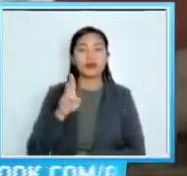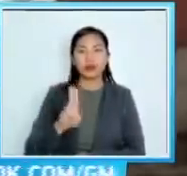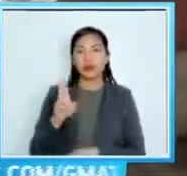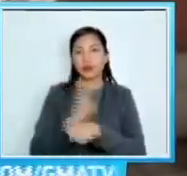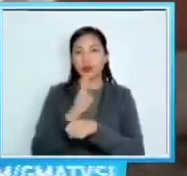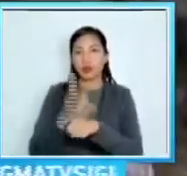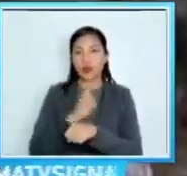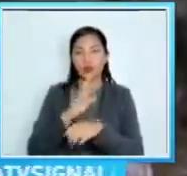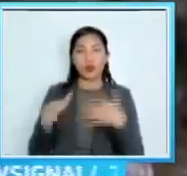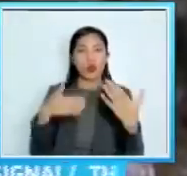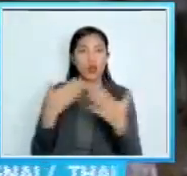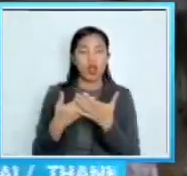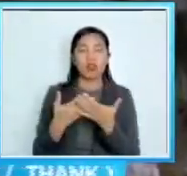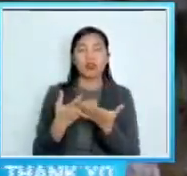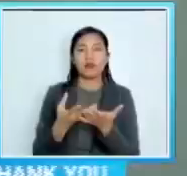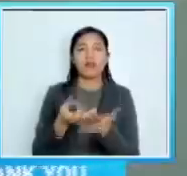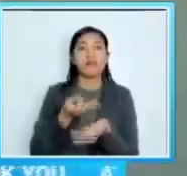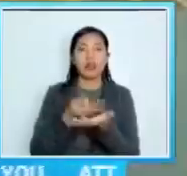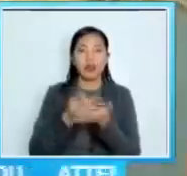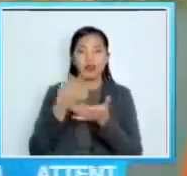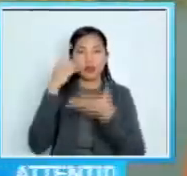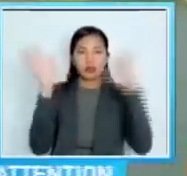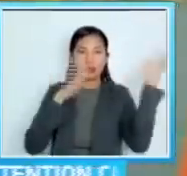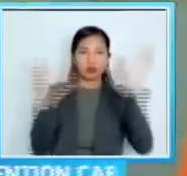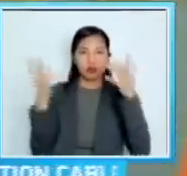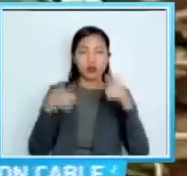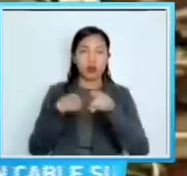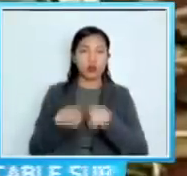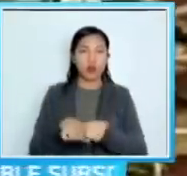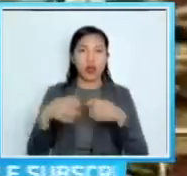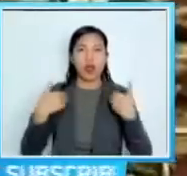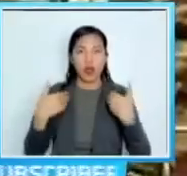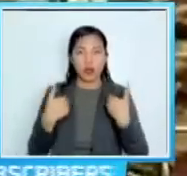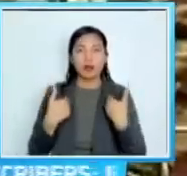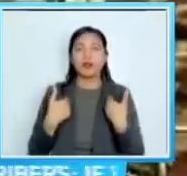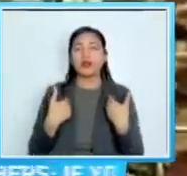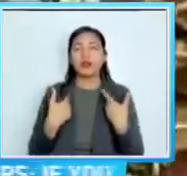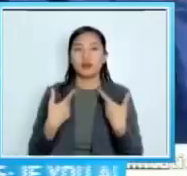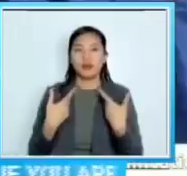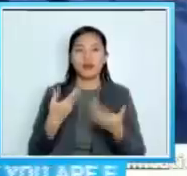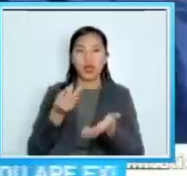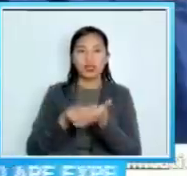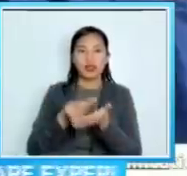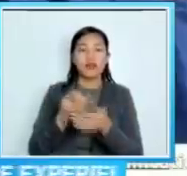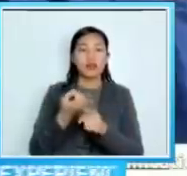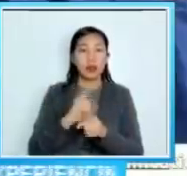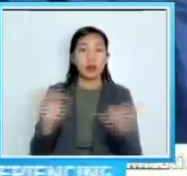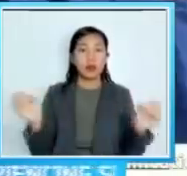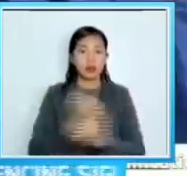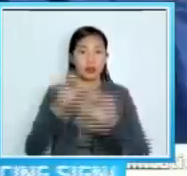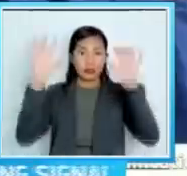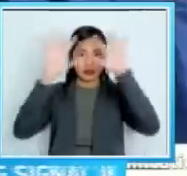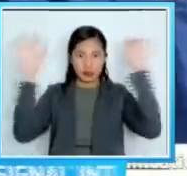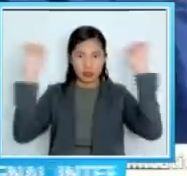nilang calamity fund. Maglalabas din daw siya ng pondo mula mismo sa kanyang opisina para sa mga nasalanta ng bagyo. What I can promise